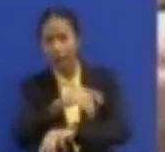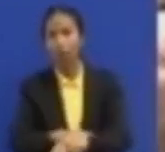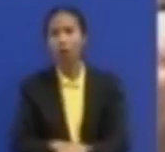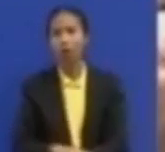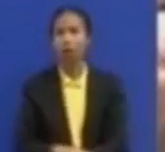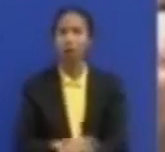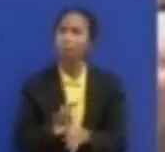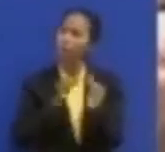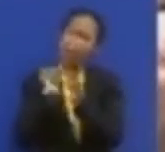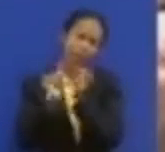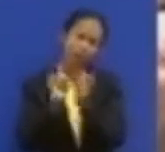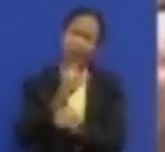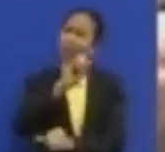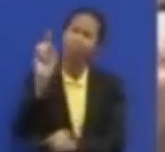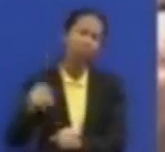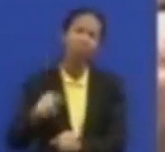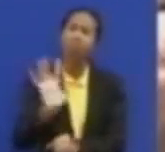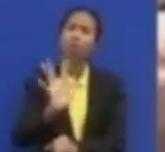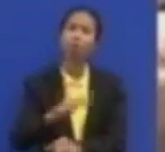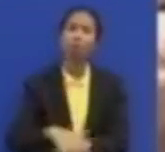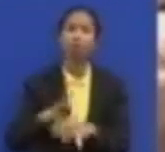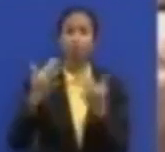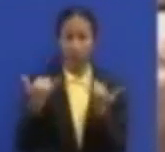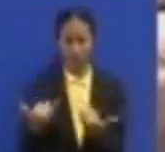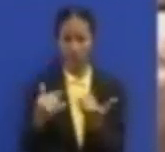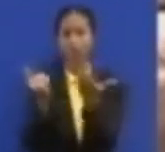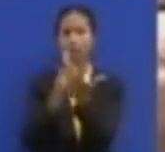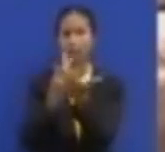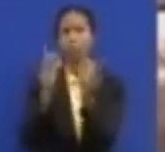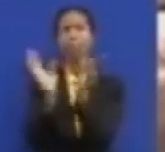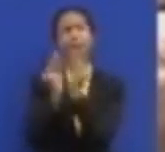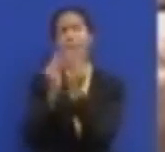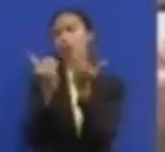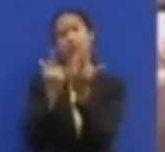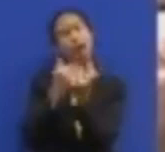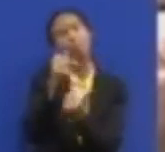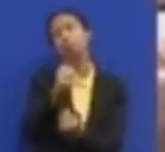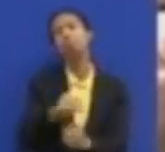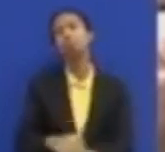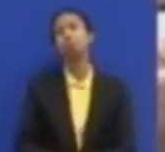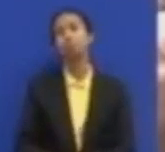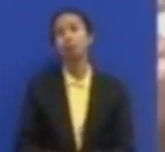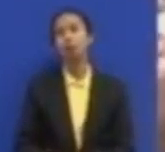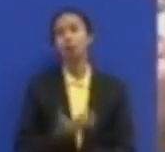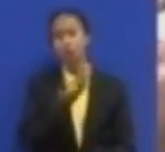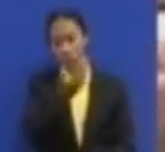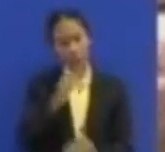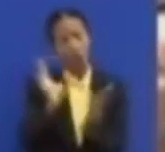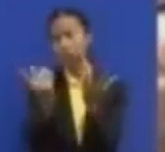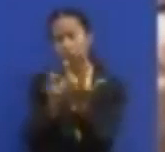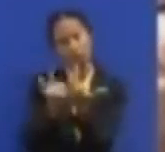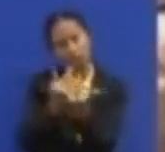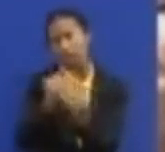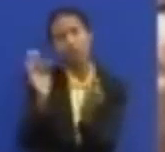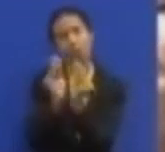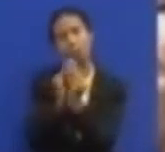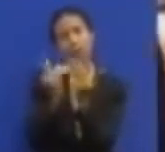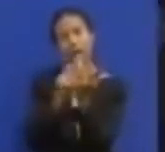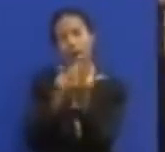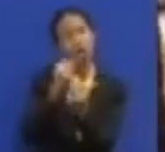แล้วครับมันเป็นขั้นตอนการลงมติแล้วครับท่านประธานครับขอโปรดวินิจฉัยด้วยครับขอให้ลงมติอย่างเดียวครับ